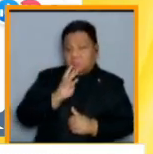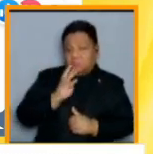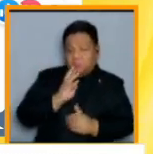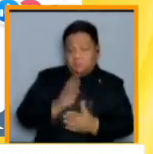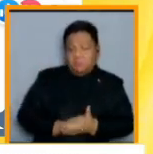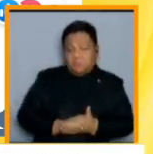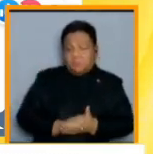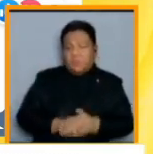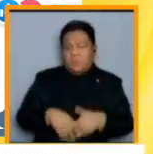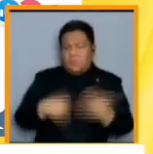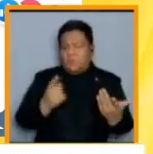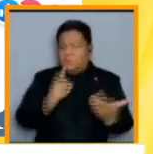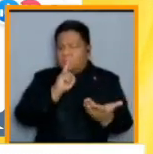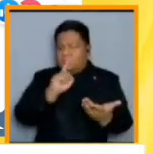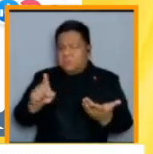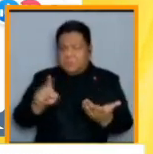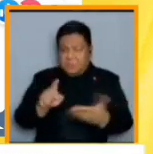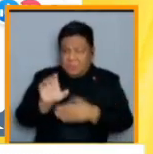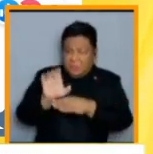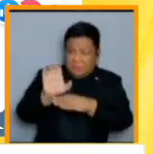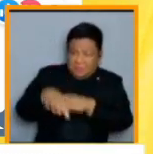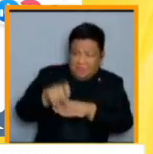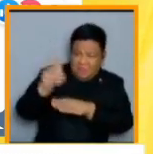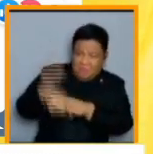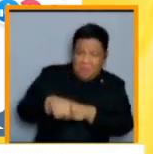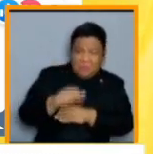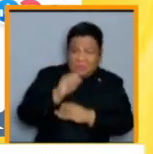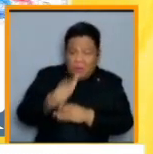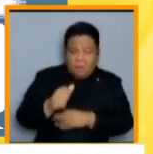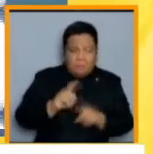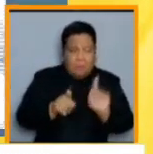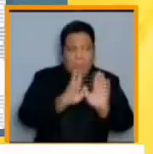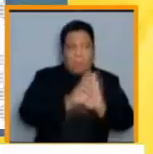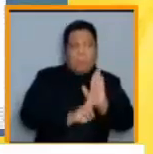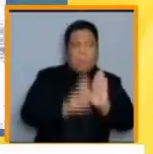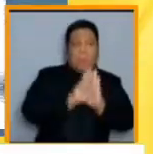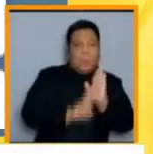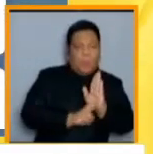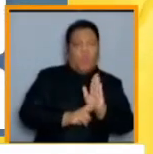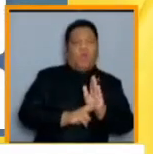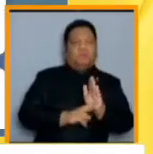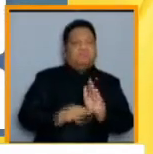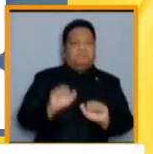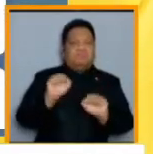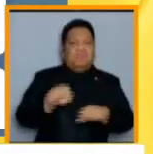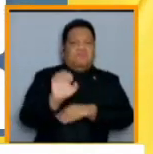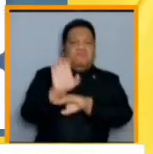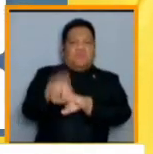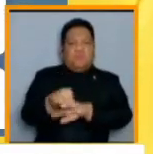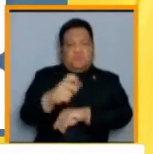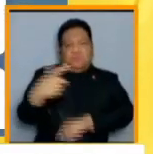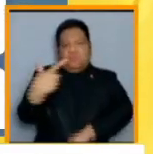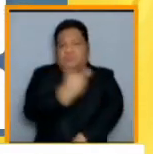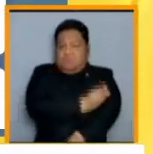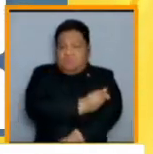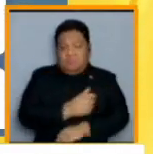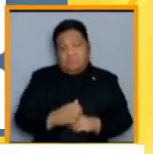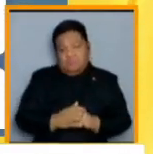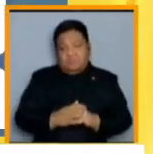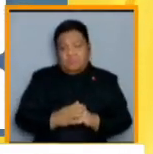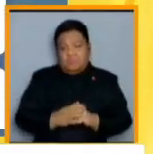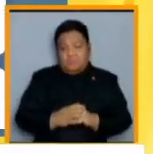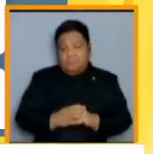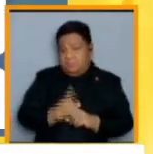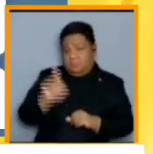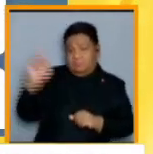alituntunin para mapilitan yung iba na magpabakuna. May mga sakay naman gaya ni Eden Nya. Para rin naman daw